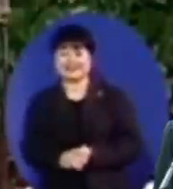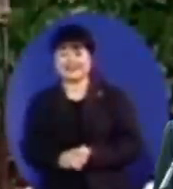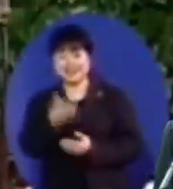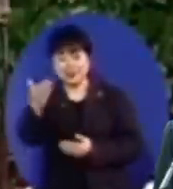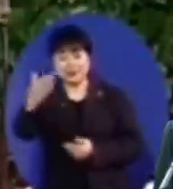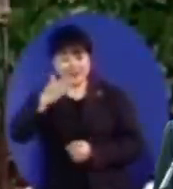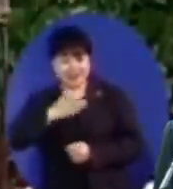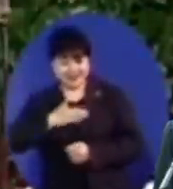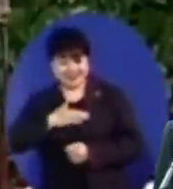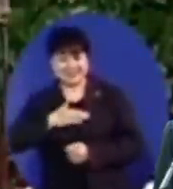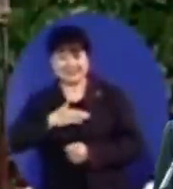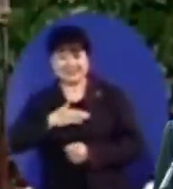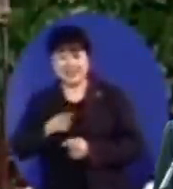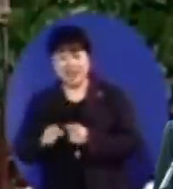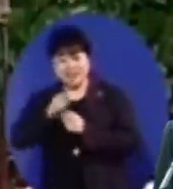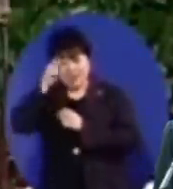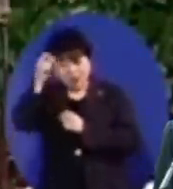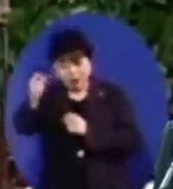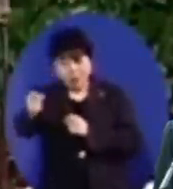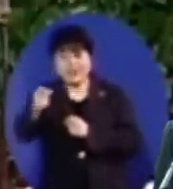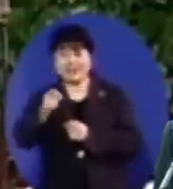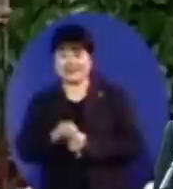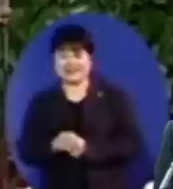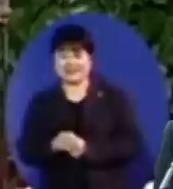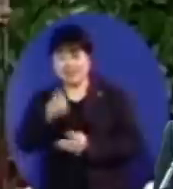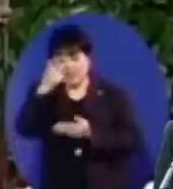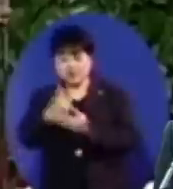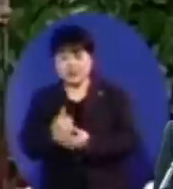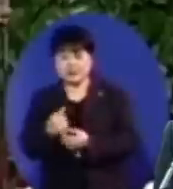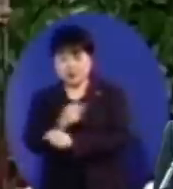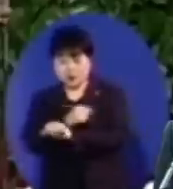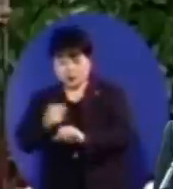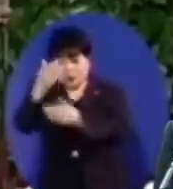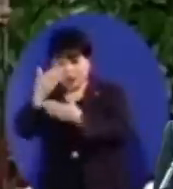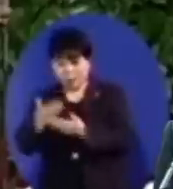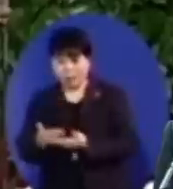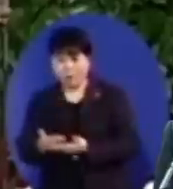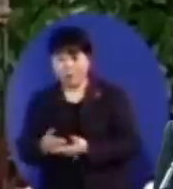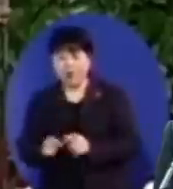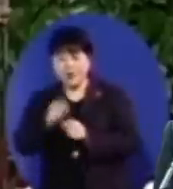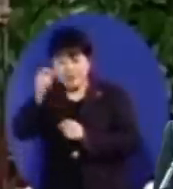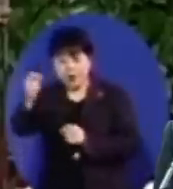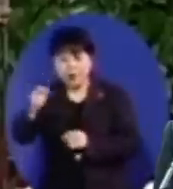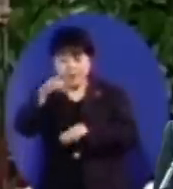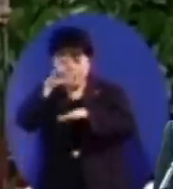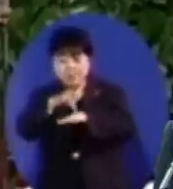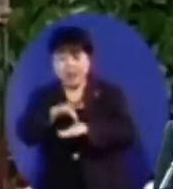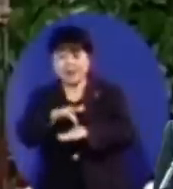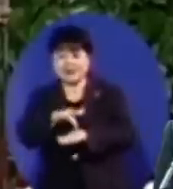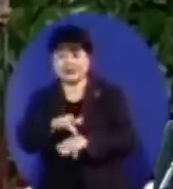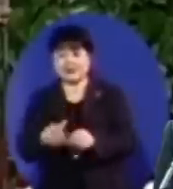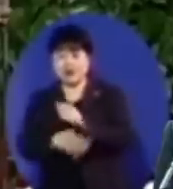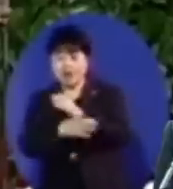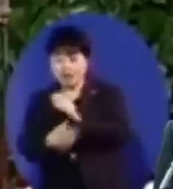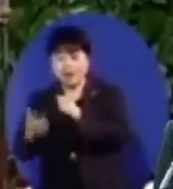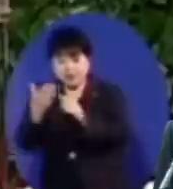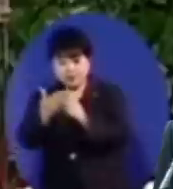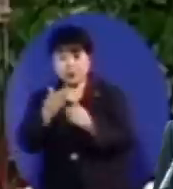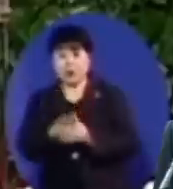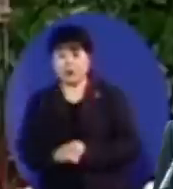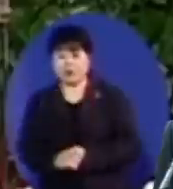여러분과 나를 영원히 죄에서 용서하시고 영원히 마귀의 권세에서 해방시켜